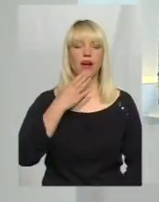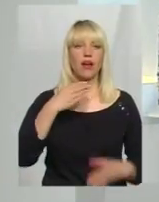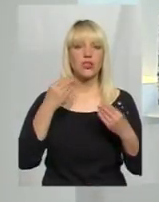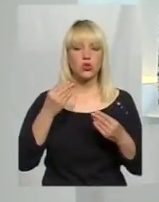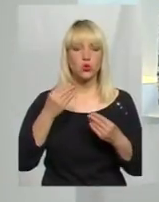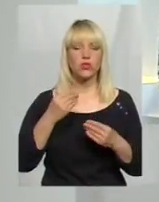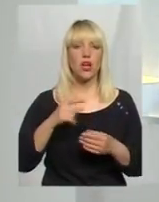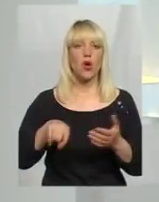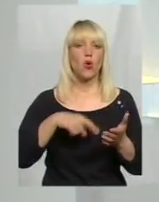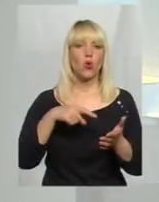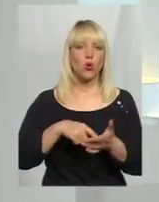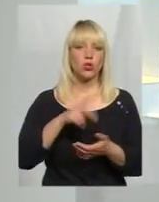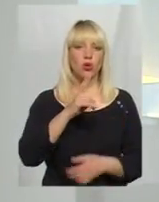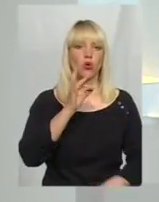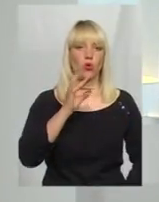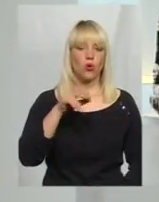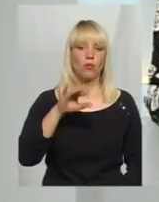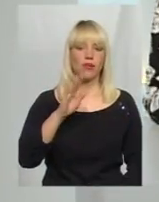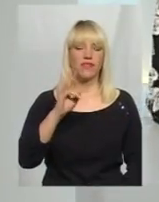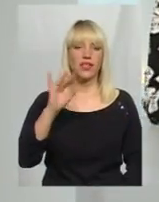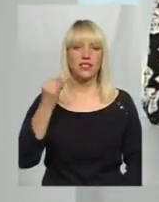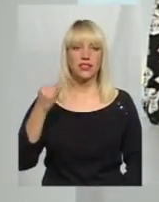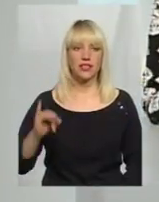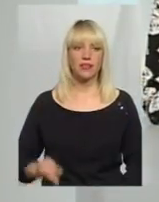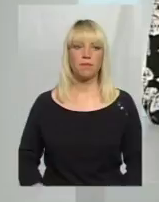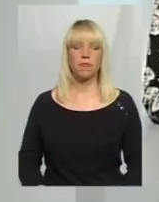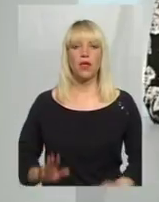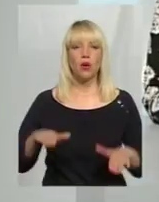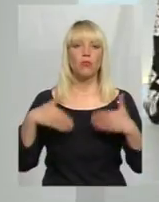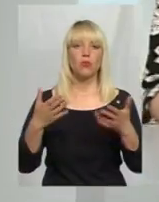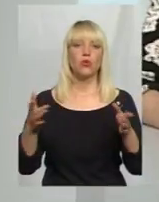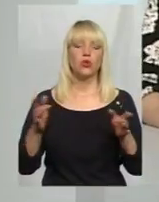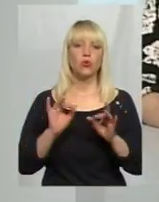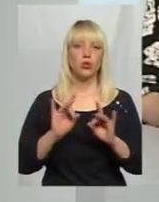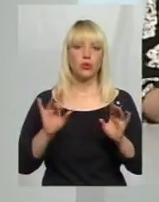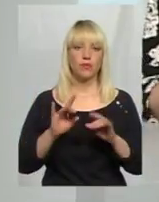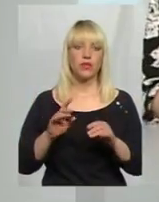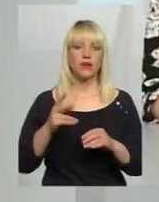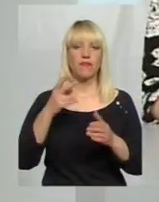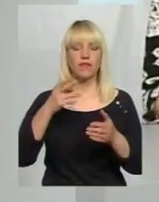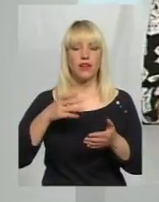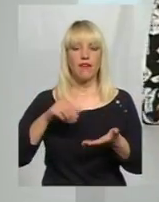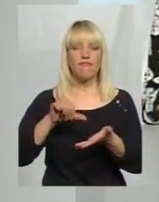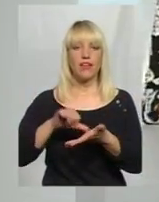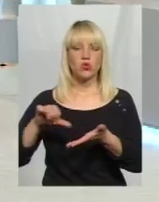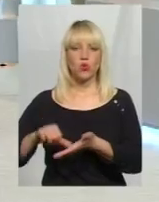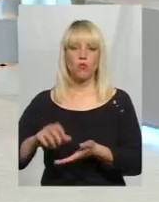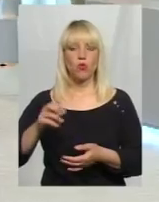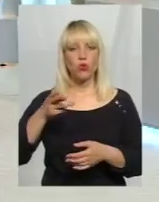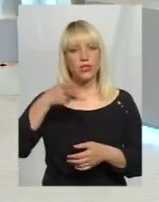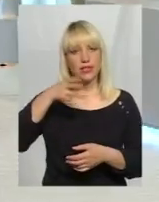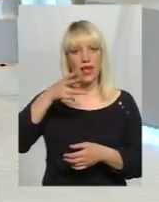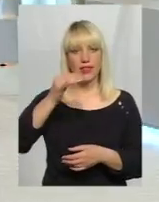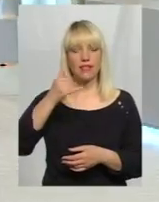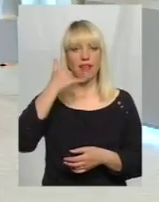відео з арт-фесту ще не наздогнало наших хмельничанок. Поки пропоную фрагмент виступу зняти на телефон і коментарі дівчаток після повернення